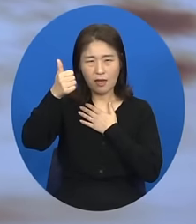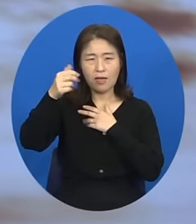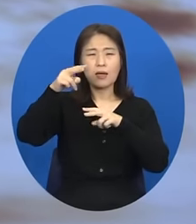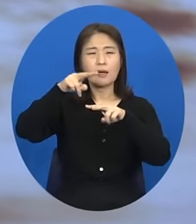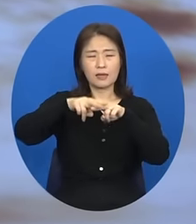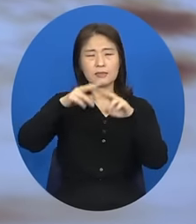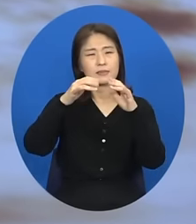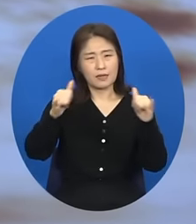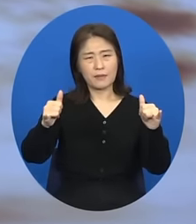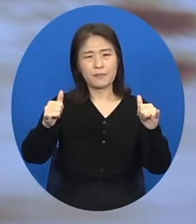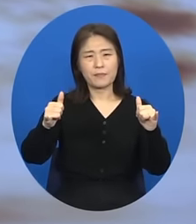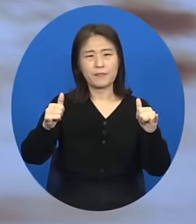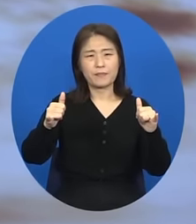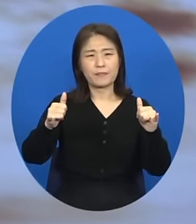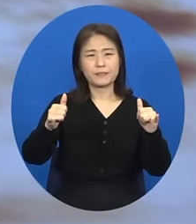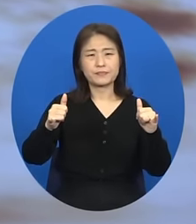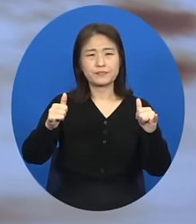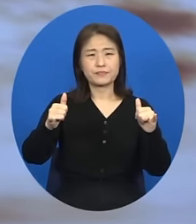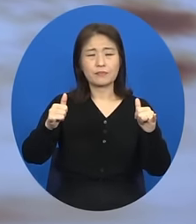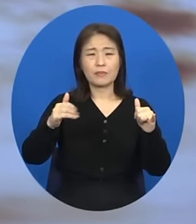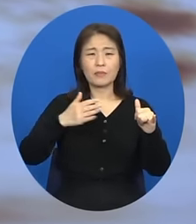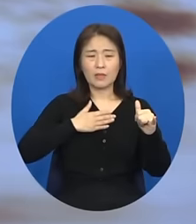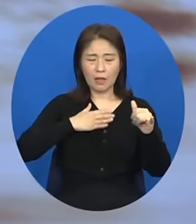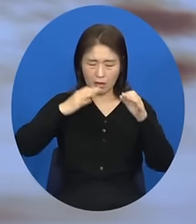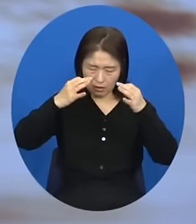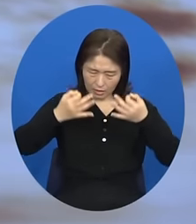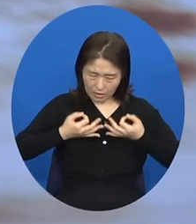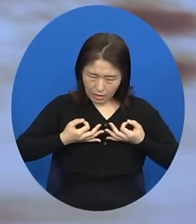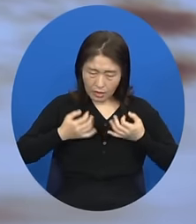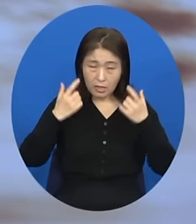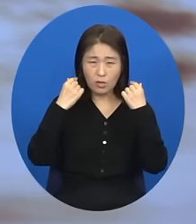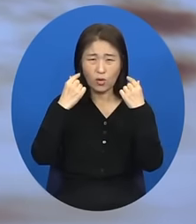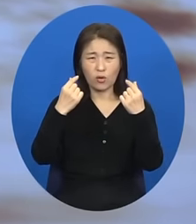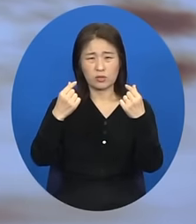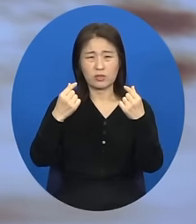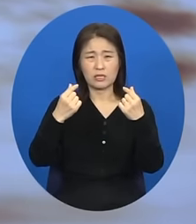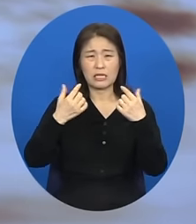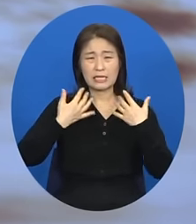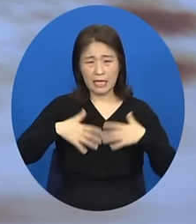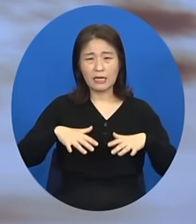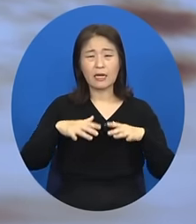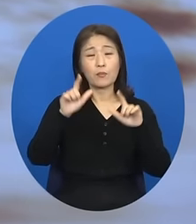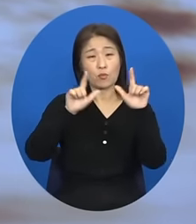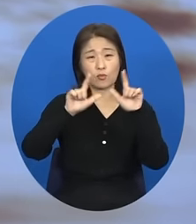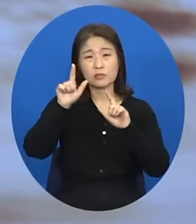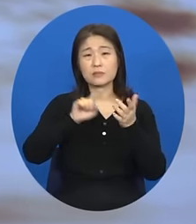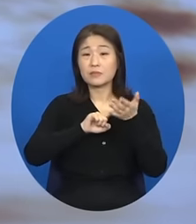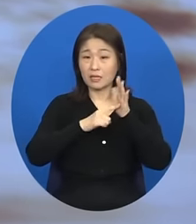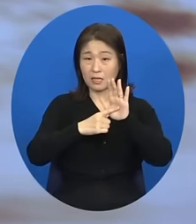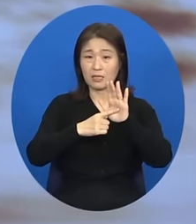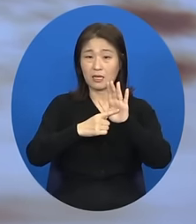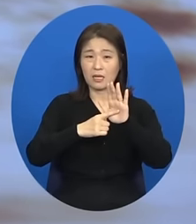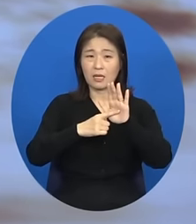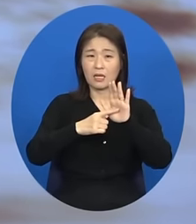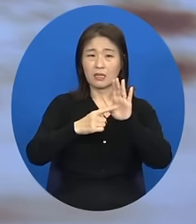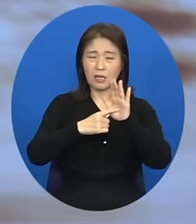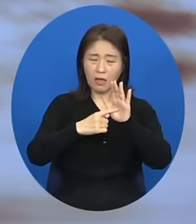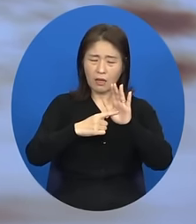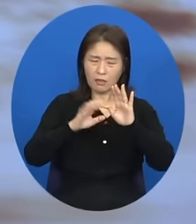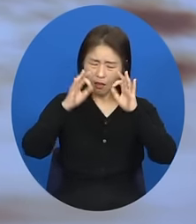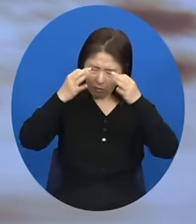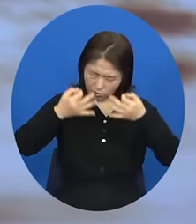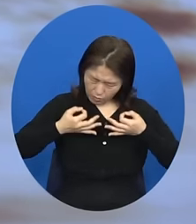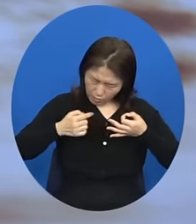제 모습에는 여전히 이렇게 연약한 면이 나타나요. 이런 모습을 볼 때면 소망이 없는 것을 또 한 번